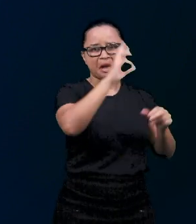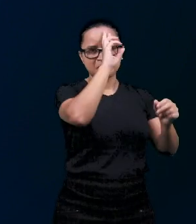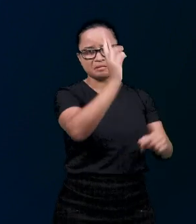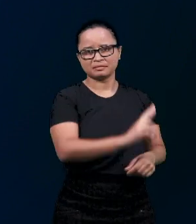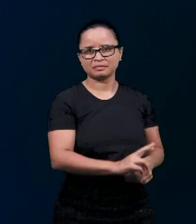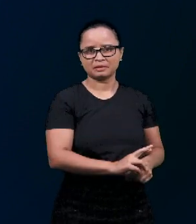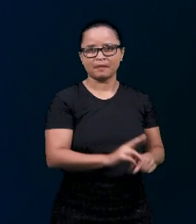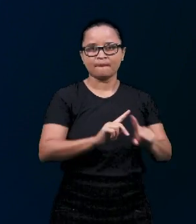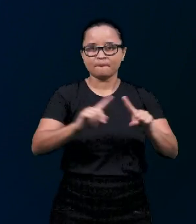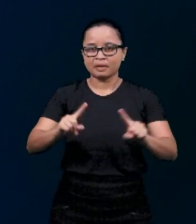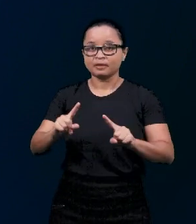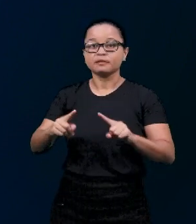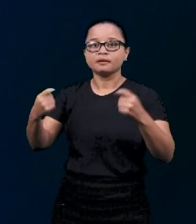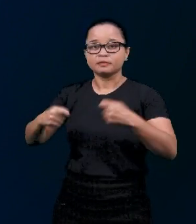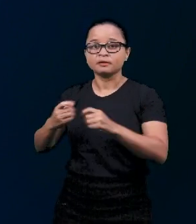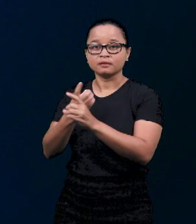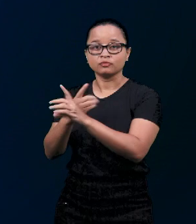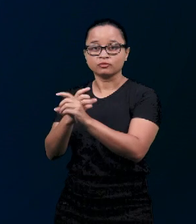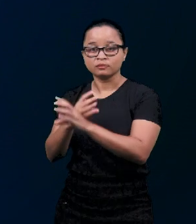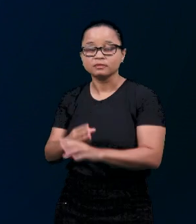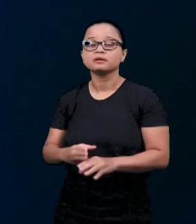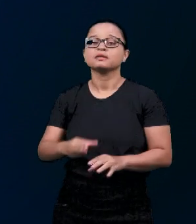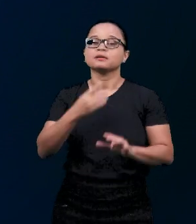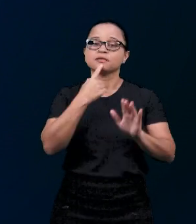de Jésus. On reconnaît son sacrifice